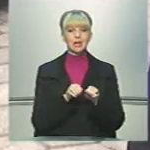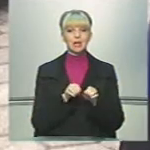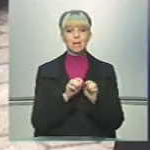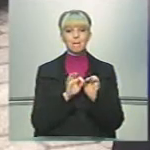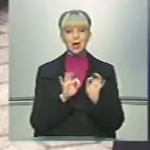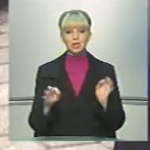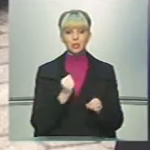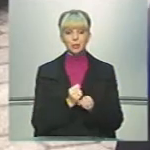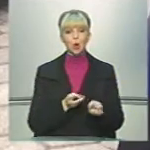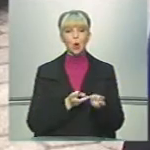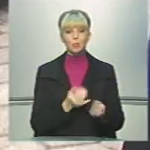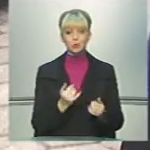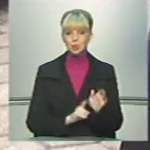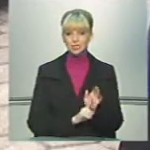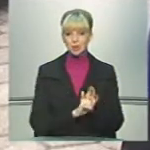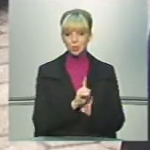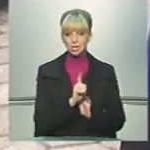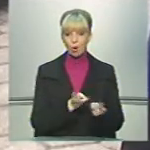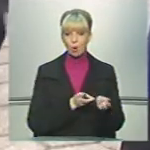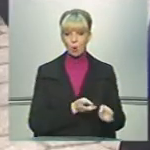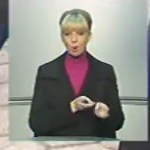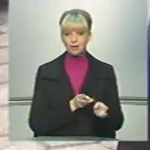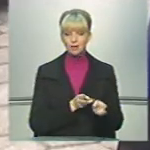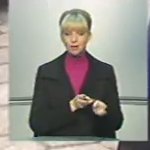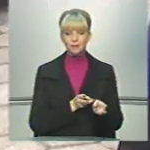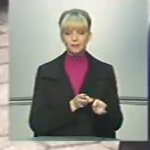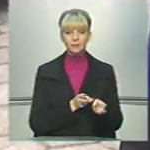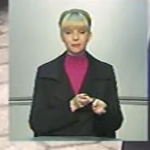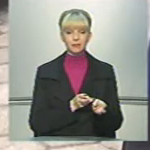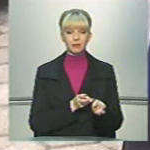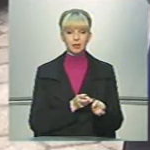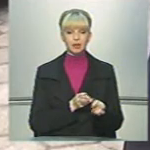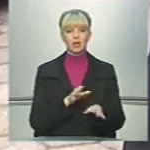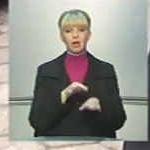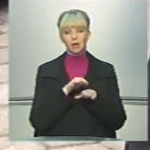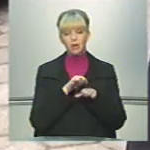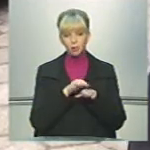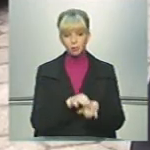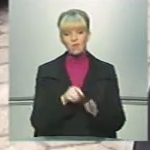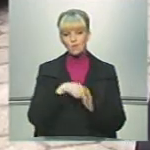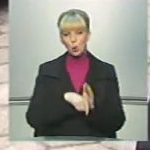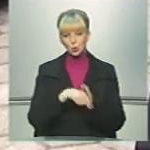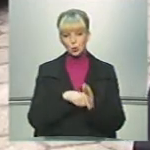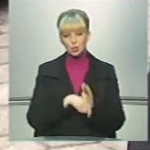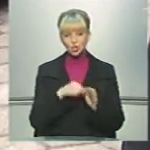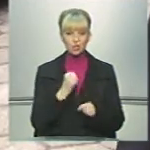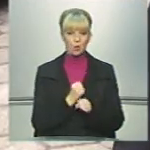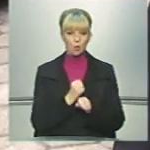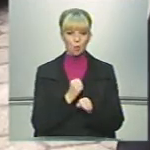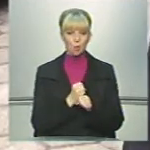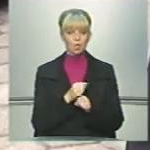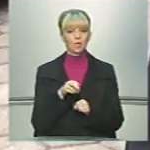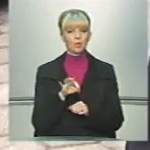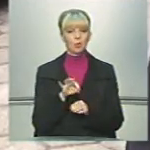зроблені, опалення, от сьогодні якраз запускається опалення, проводяться внутрішні оздоблені роботи.